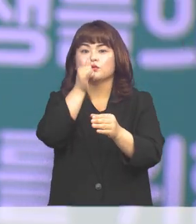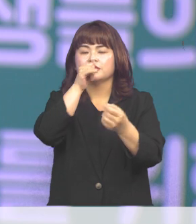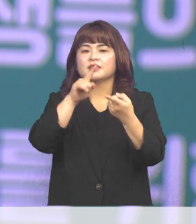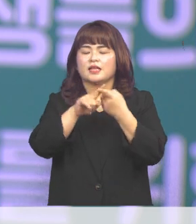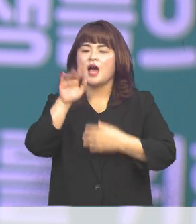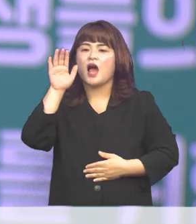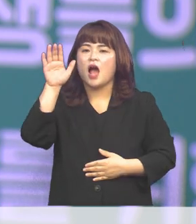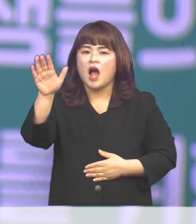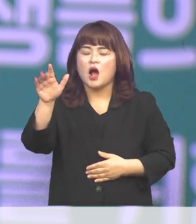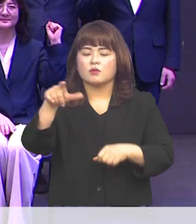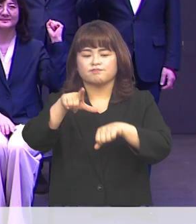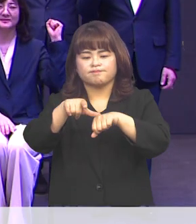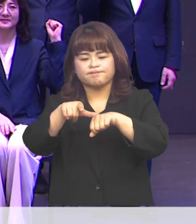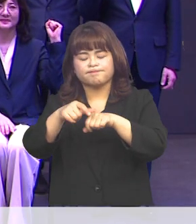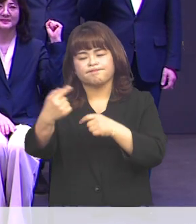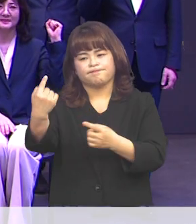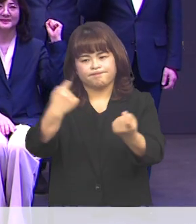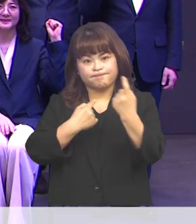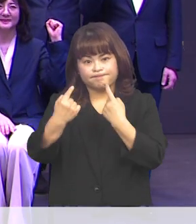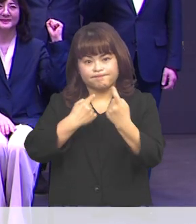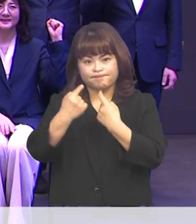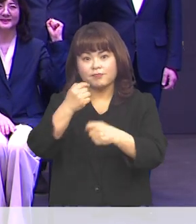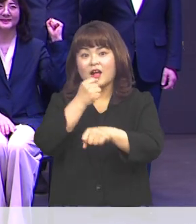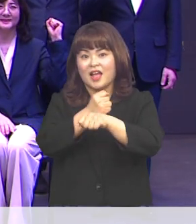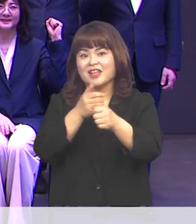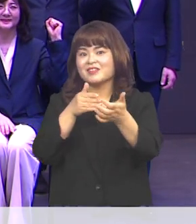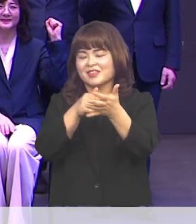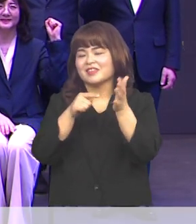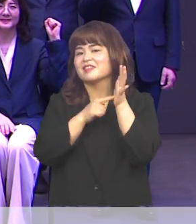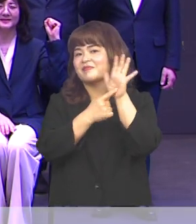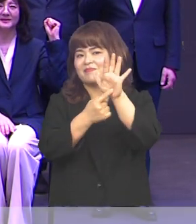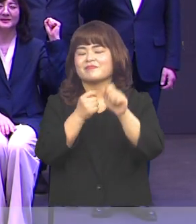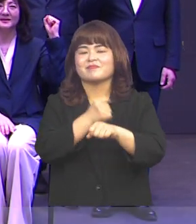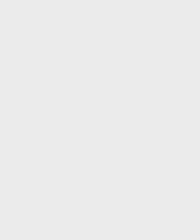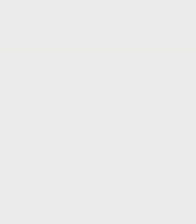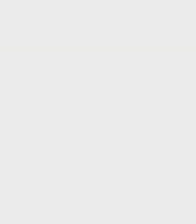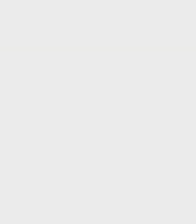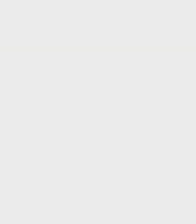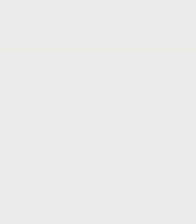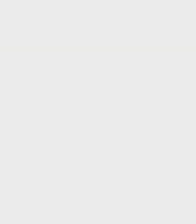있으니 앞으로도 언제든 연락 주시길 바란다고 말했습니다.